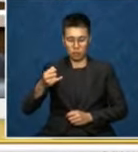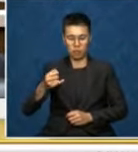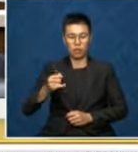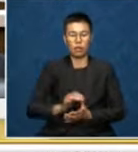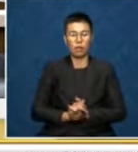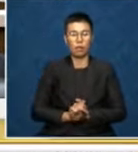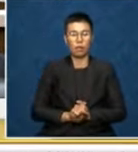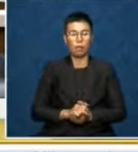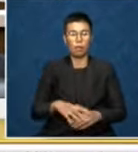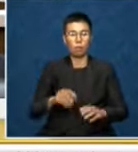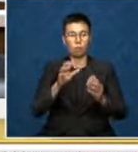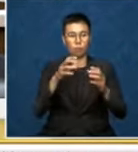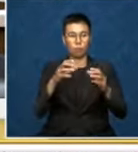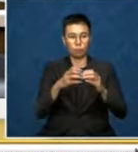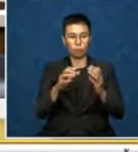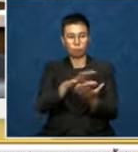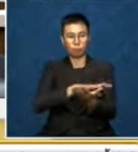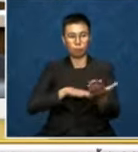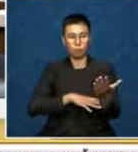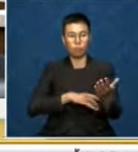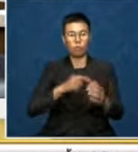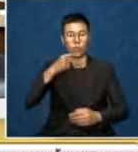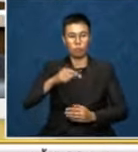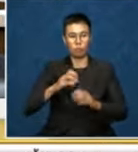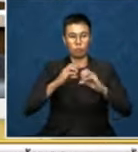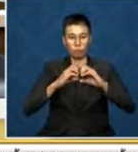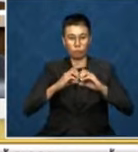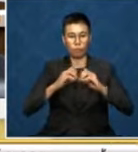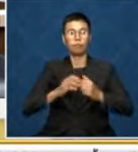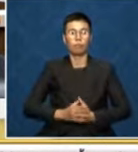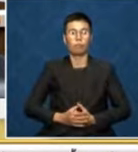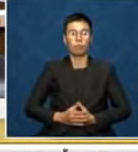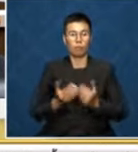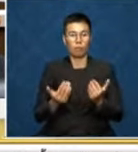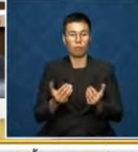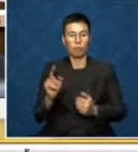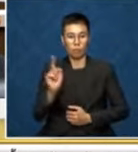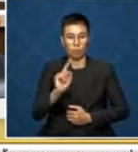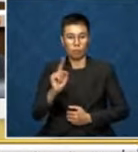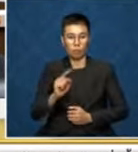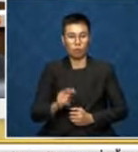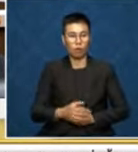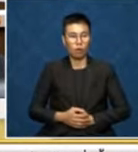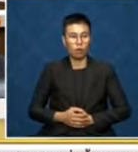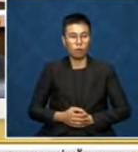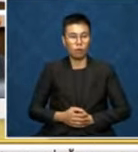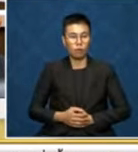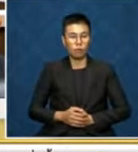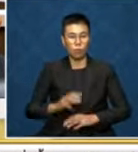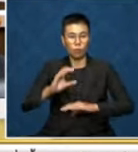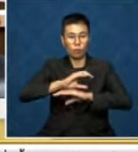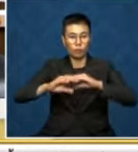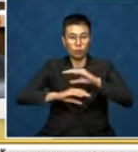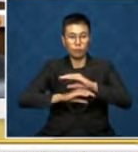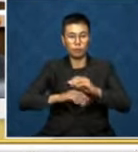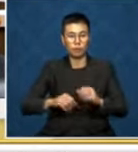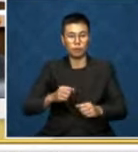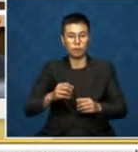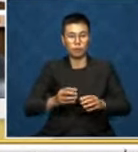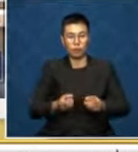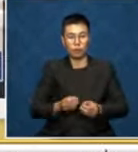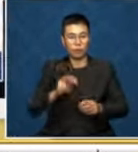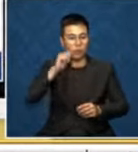ทยครับวันนี้ผมมีเรื่องหารือกับท่านประธานเรื่องแรกก็คือการขอขยายเขตโครงการส่งน้ำและบำรุงรักษ